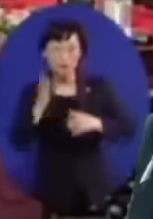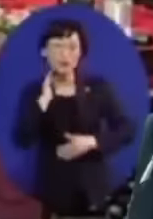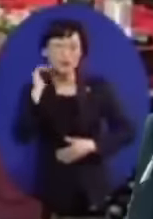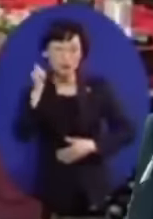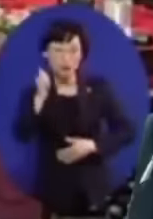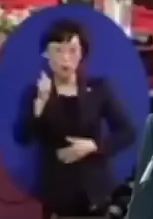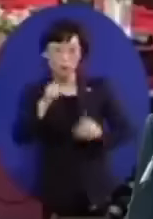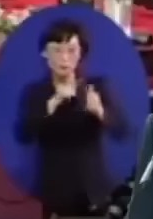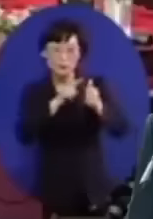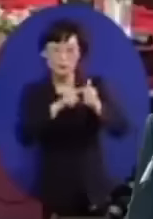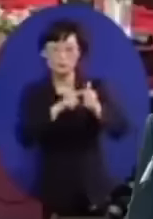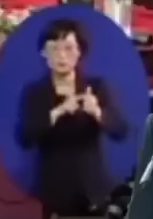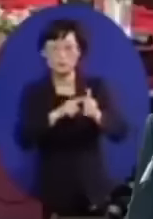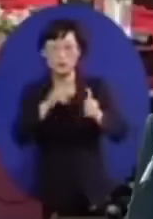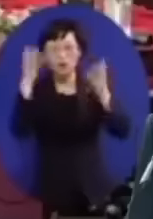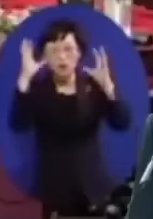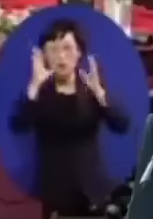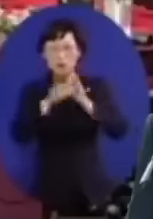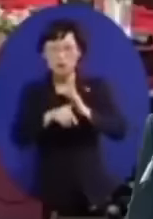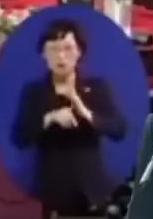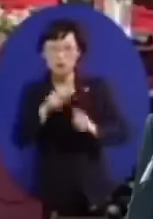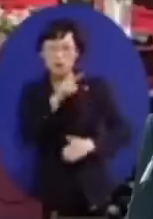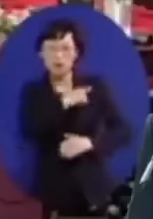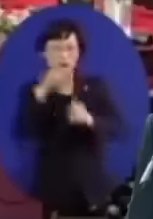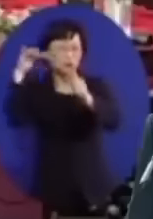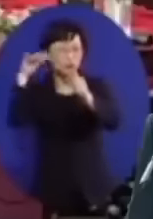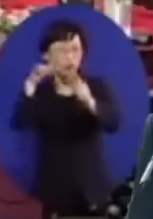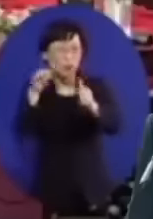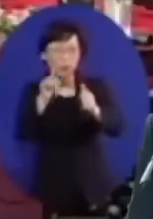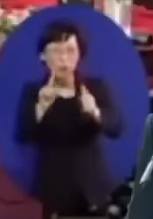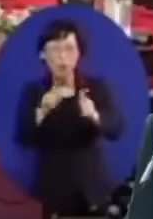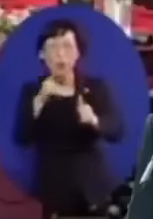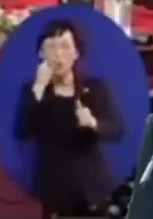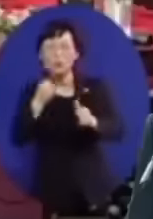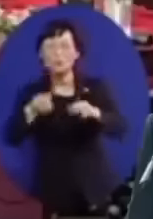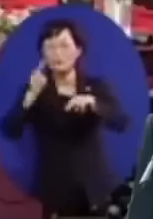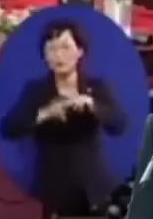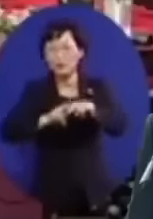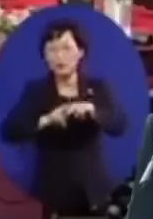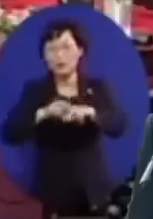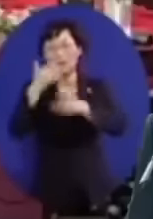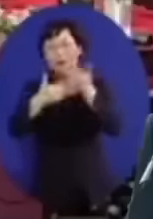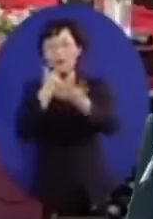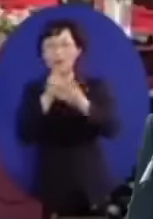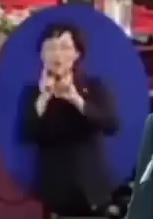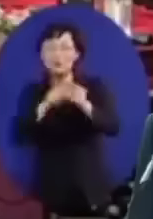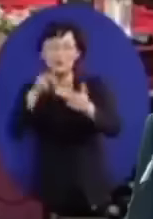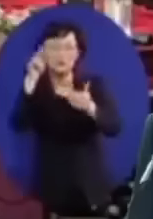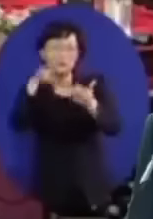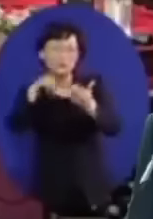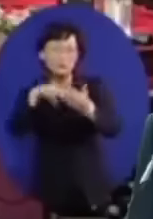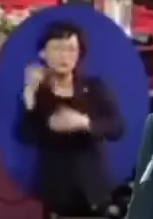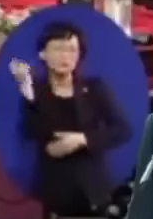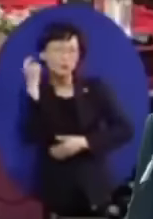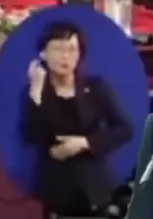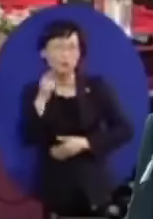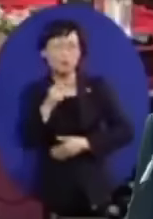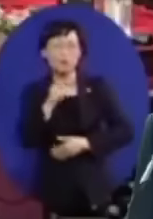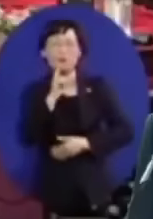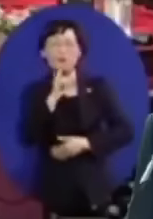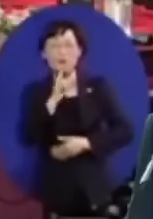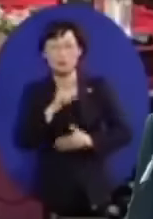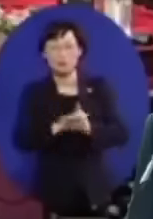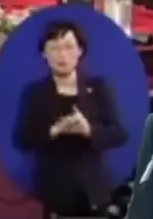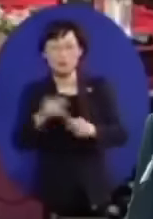어린 시절 추억 중에 가장 인상에 남는 것은 어머니 무릎에 앉아서 성경 말씀을 들었던 것이라고 말했습니다. 특히